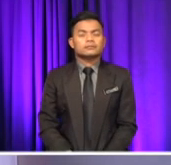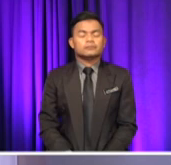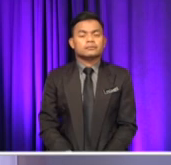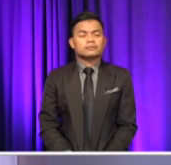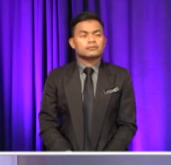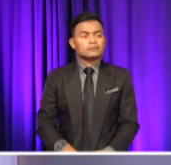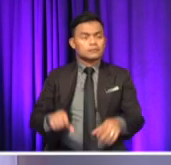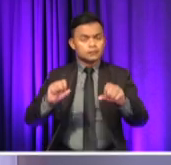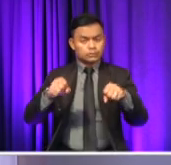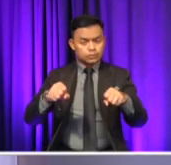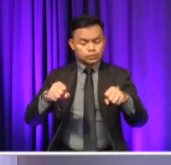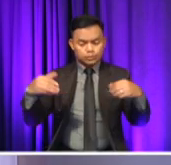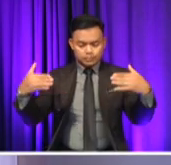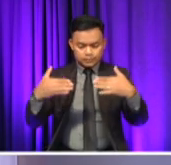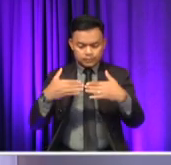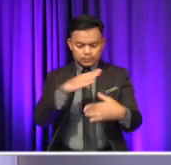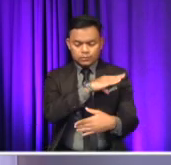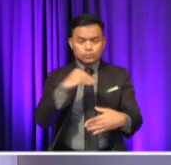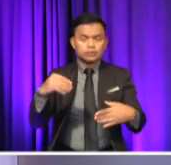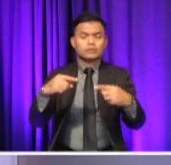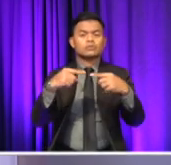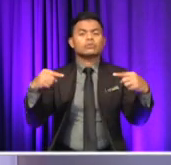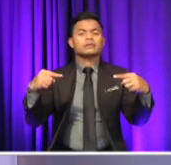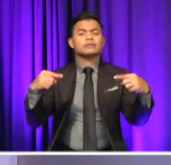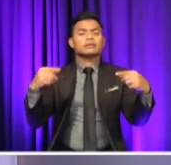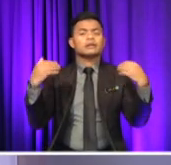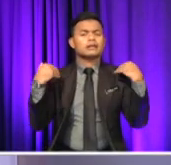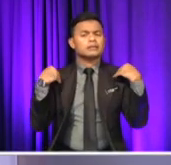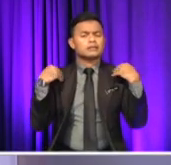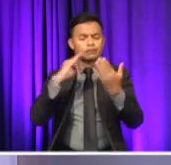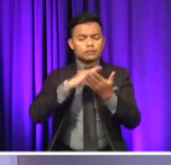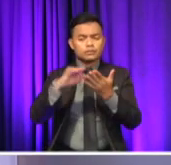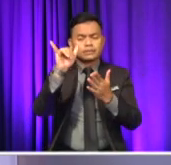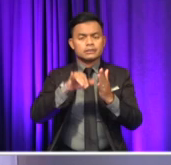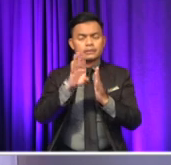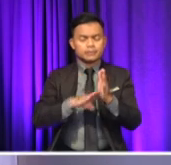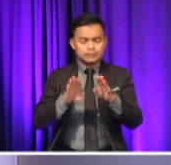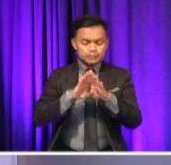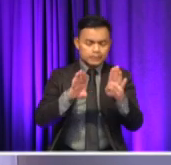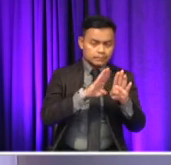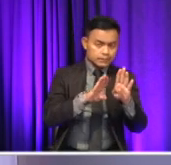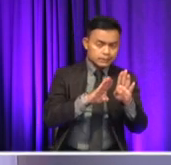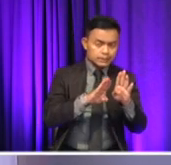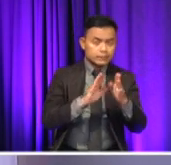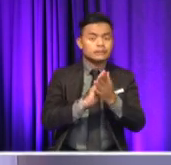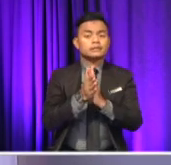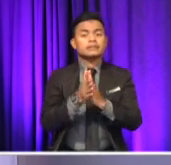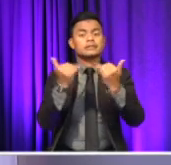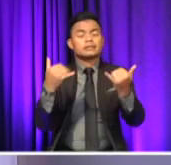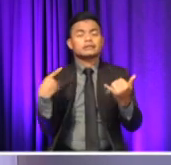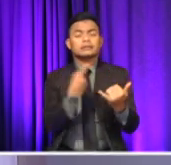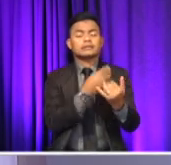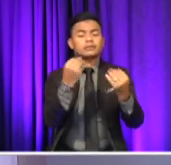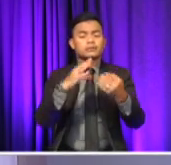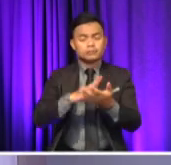moto penyambung dan Wayah ada fungsi yang berbeda jadi untuk segmen ini kita belajar dengan cekgu hari ini